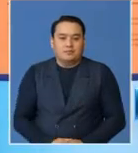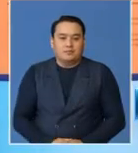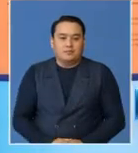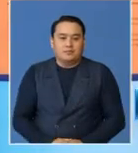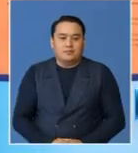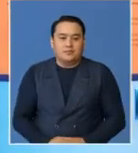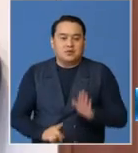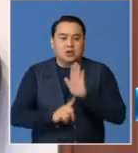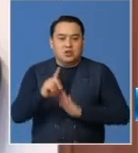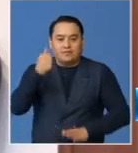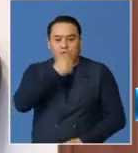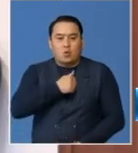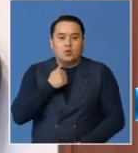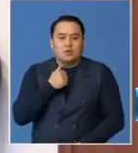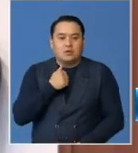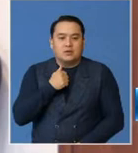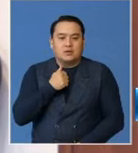С начала года мы где-то